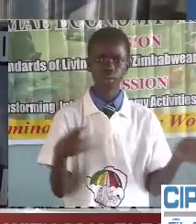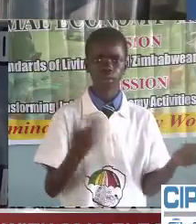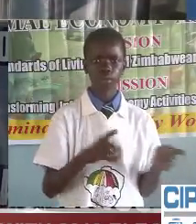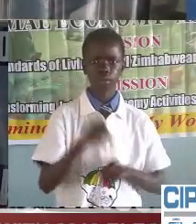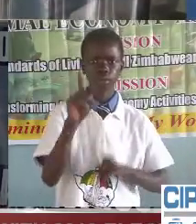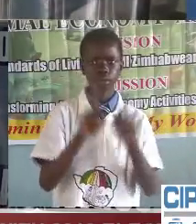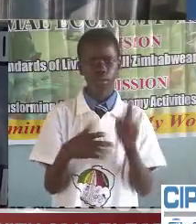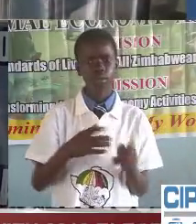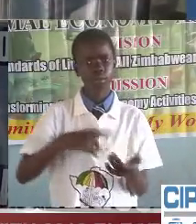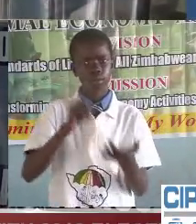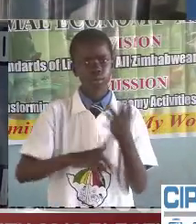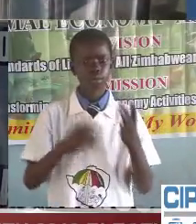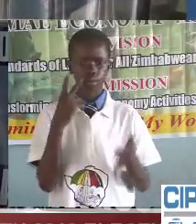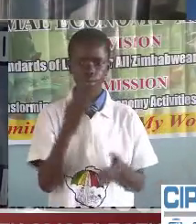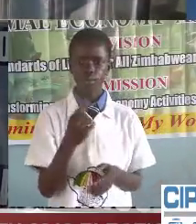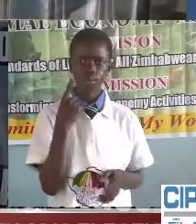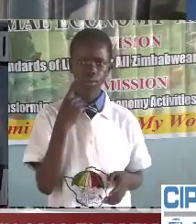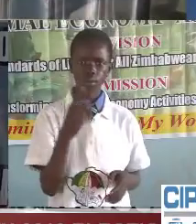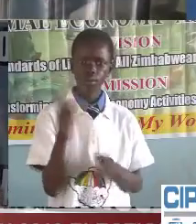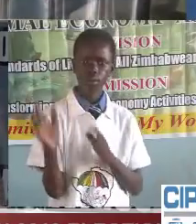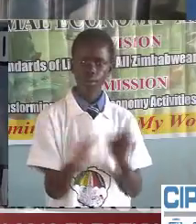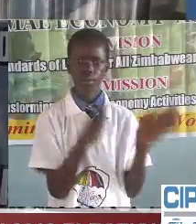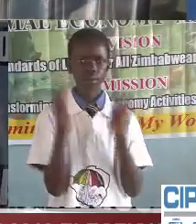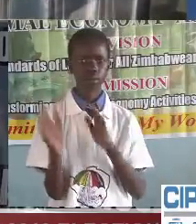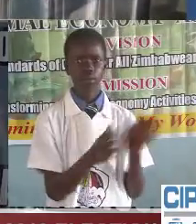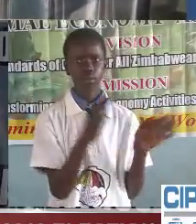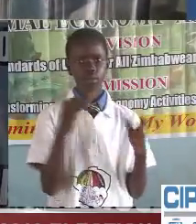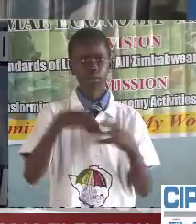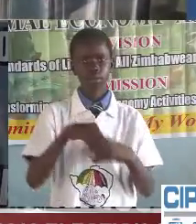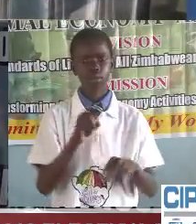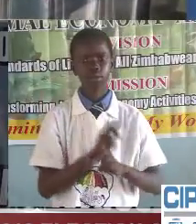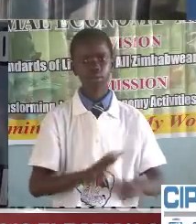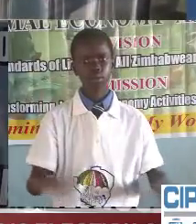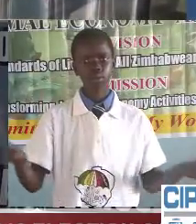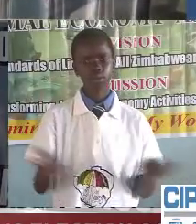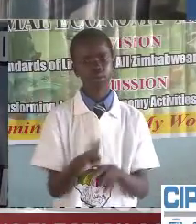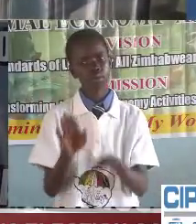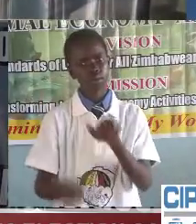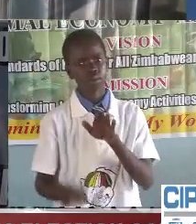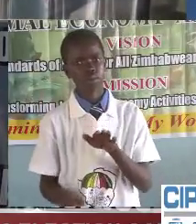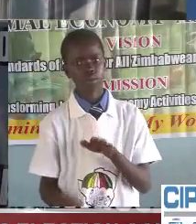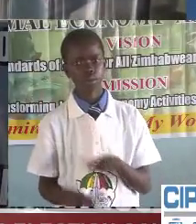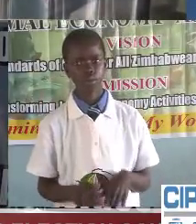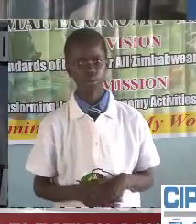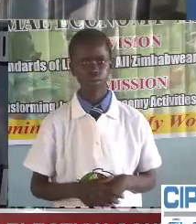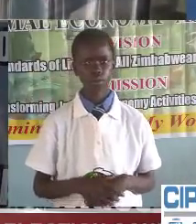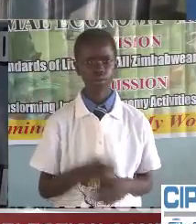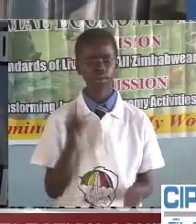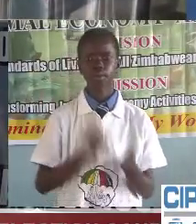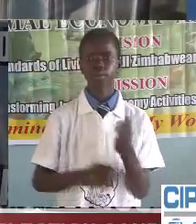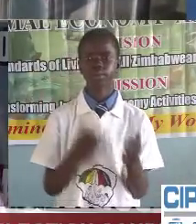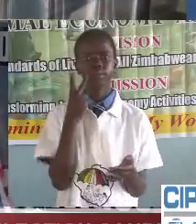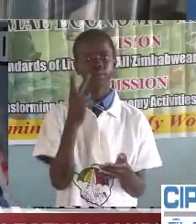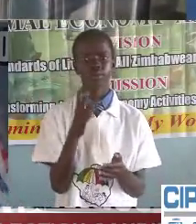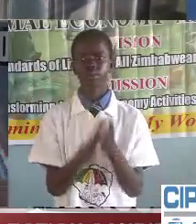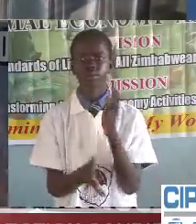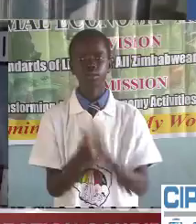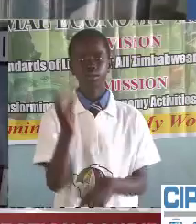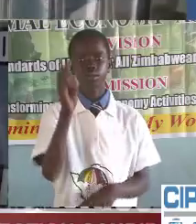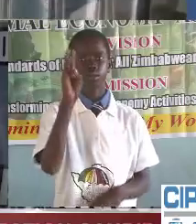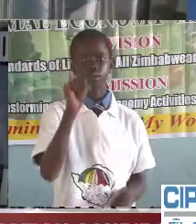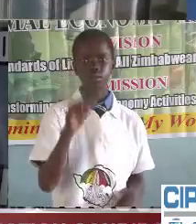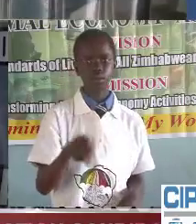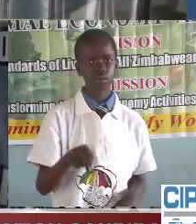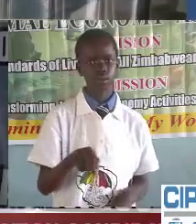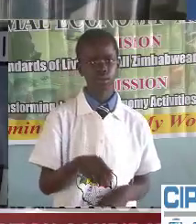ndikamastudy ndikaona kuti pundudzo kune vanhu vari pasi pasi, madzimai, hapana change. Saka